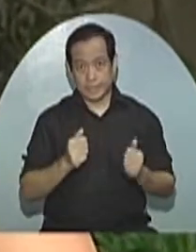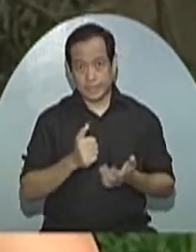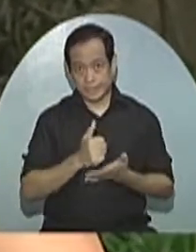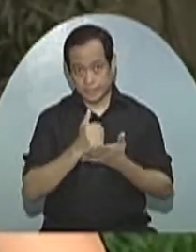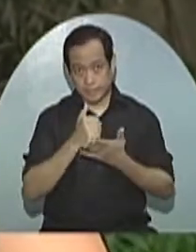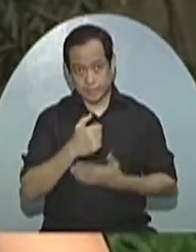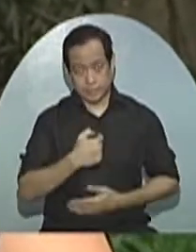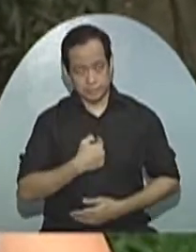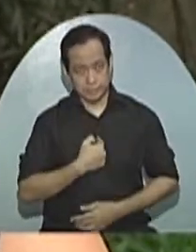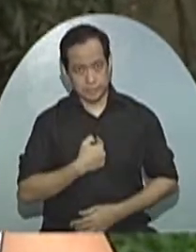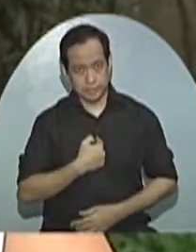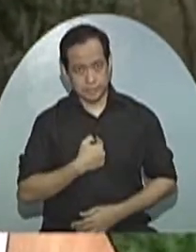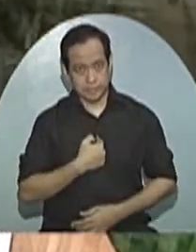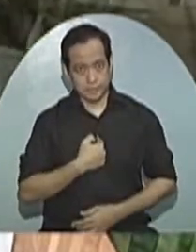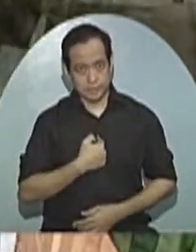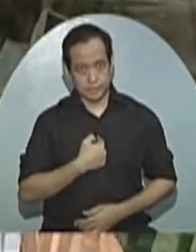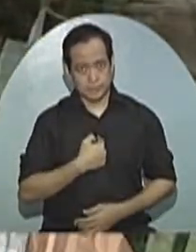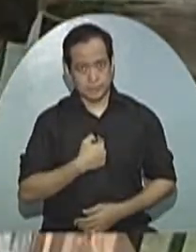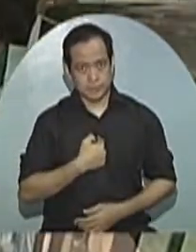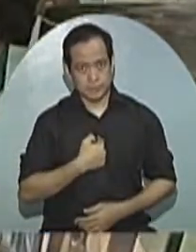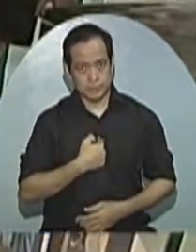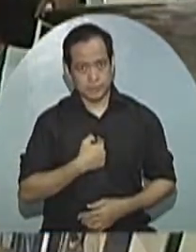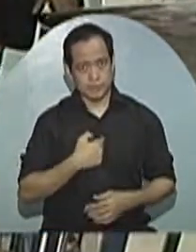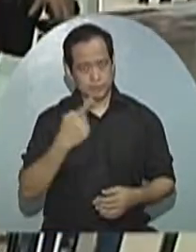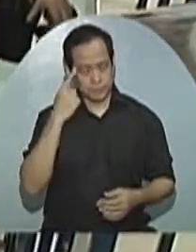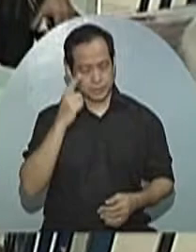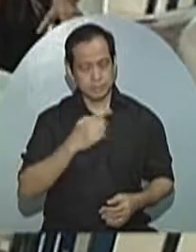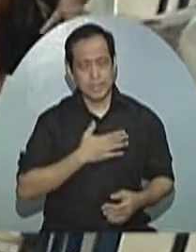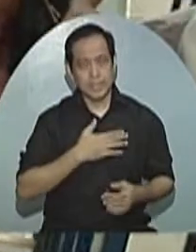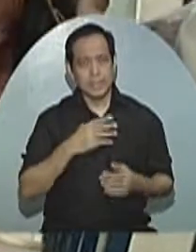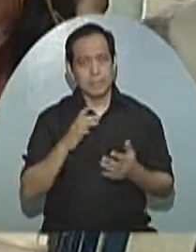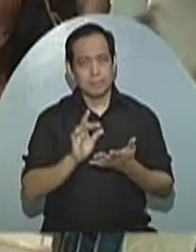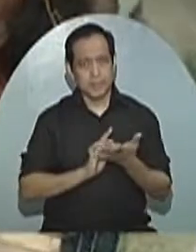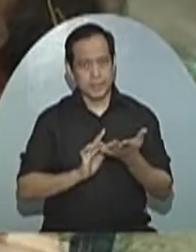matulungan niyo din po ako sa mga kamot ko po.